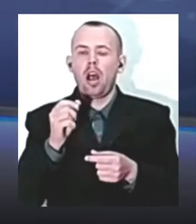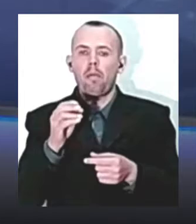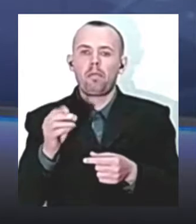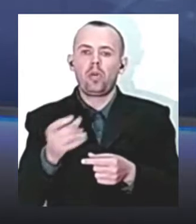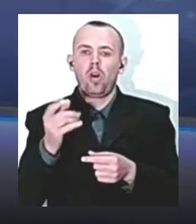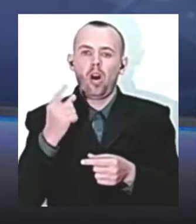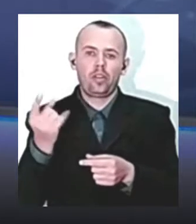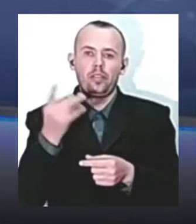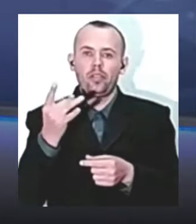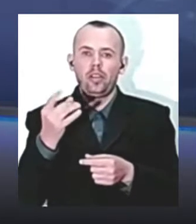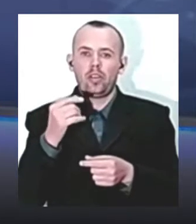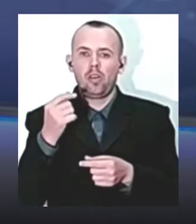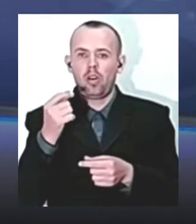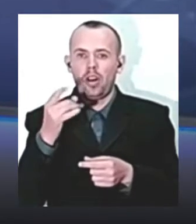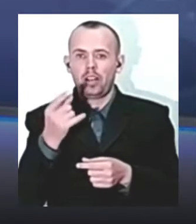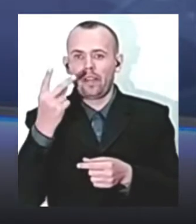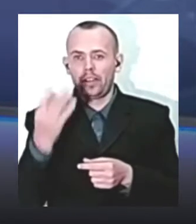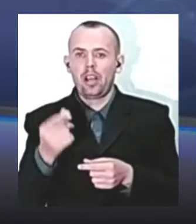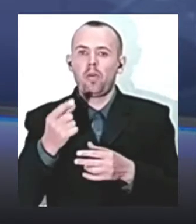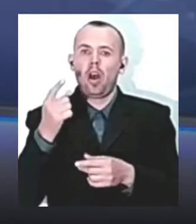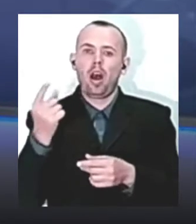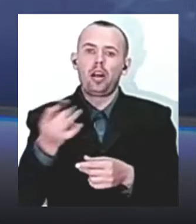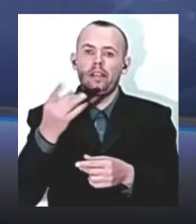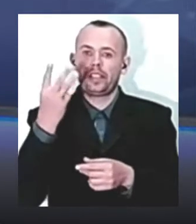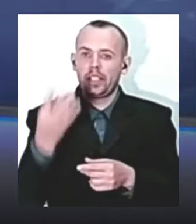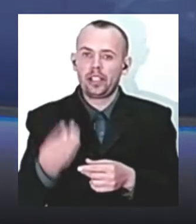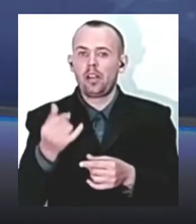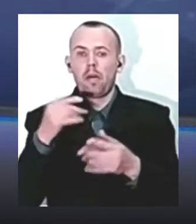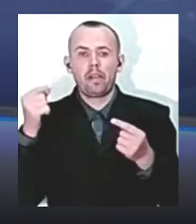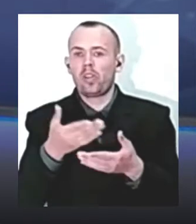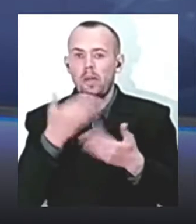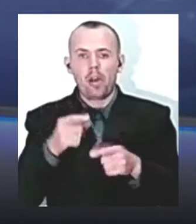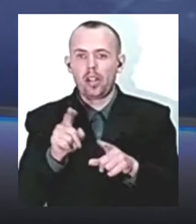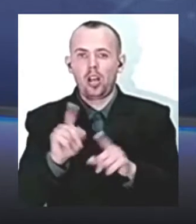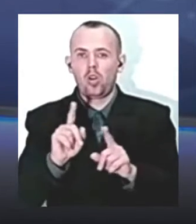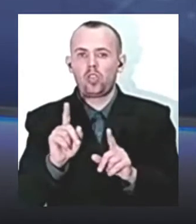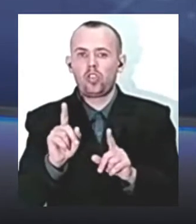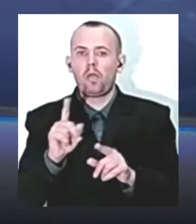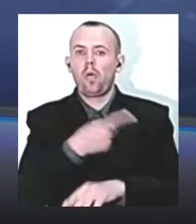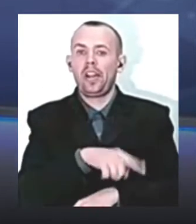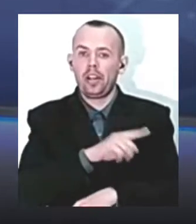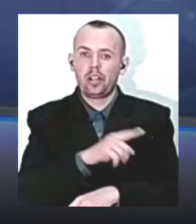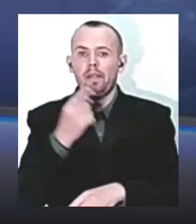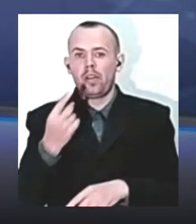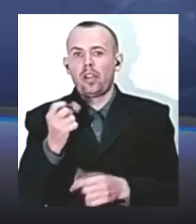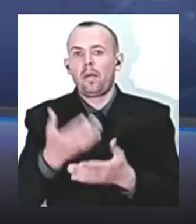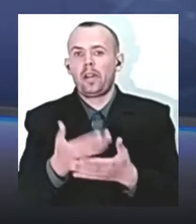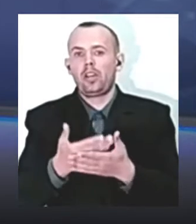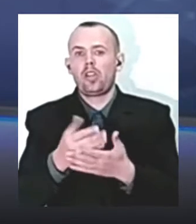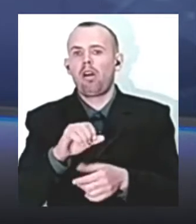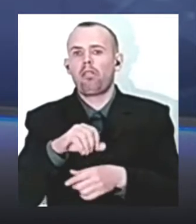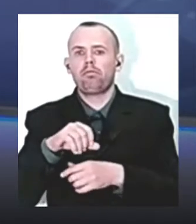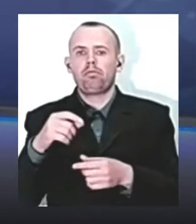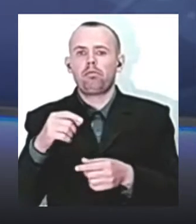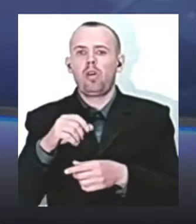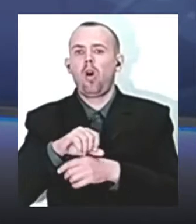раз у два дні, або раз у три дні. Тому, відповідно, немає такого, що лікарня одна, наприклад, забезпечена на тиждень.